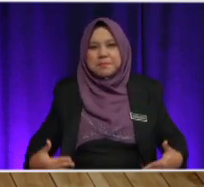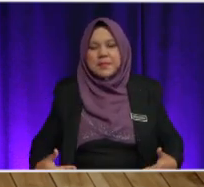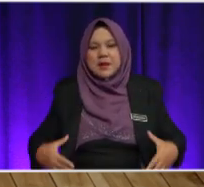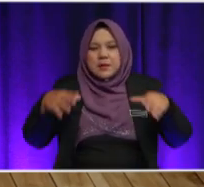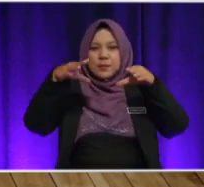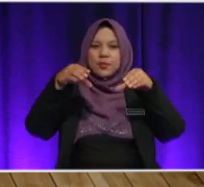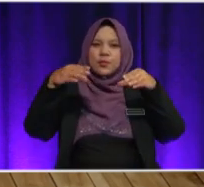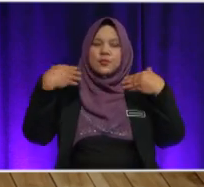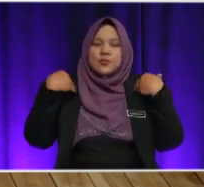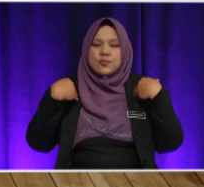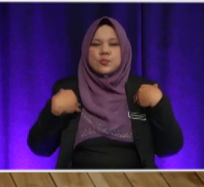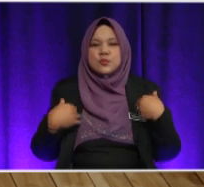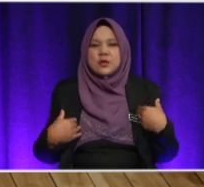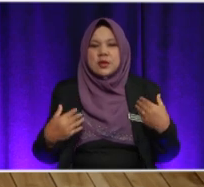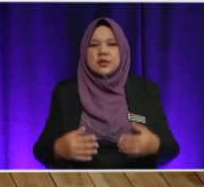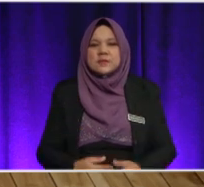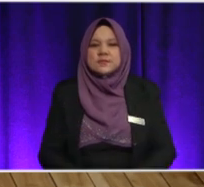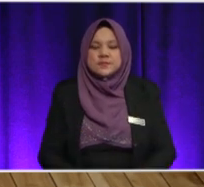boleh kita